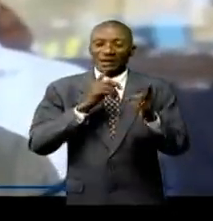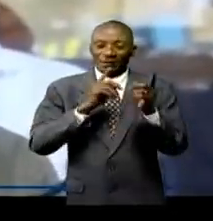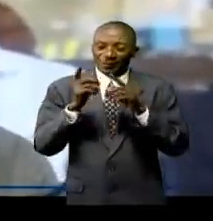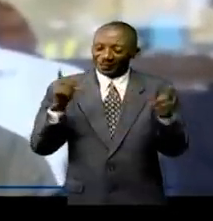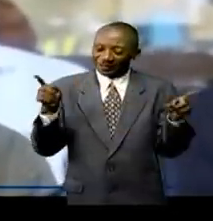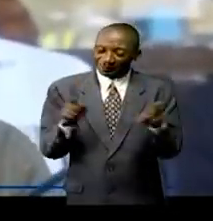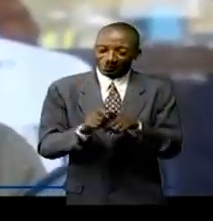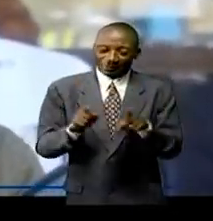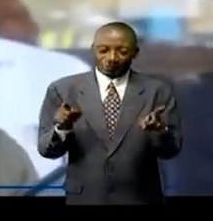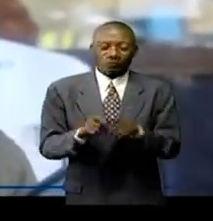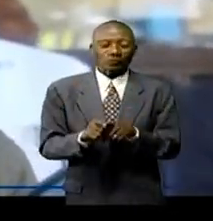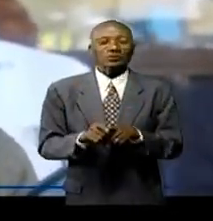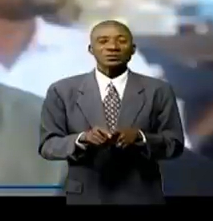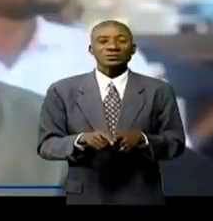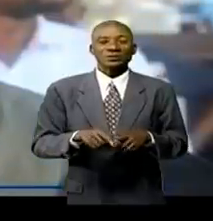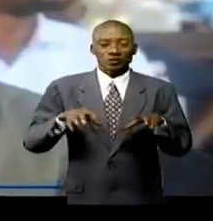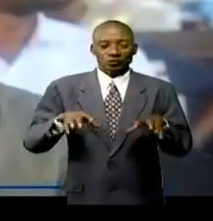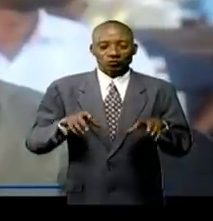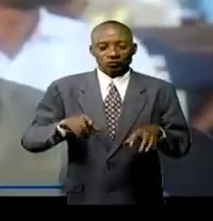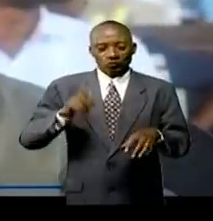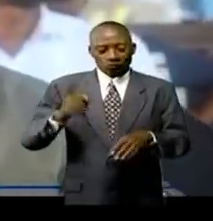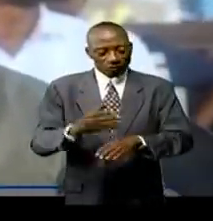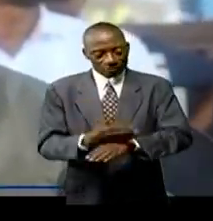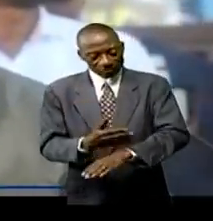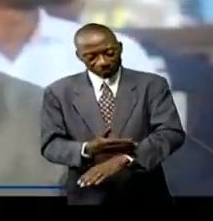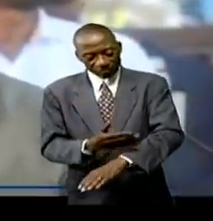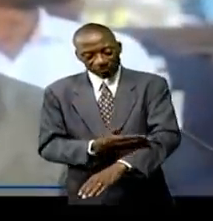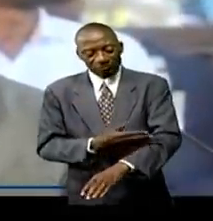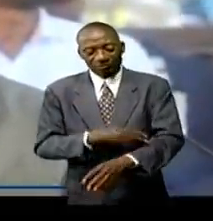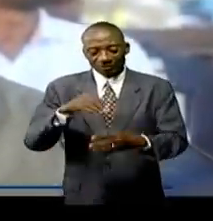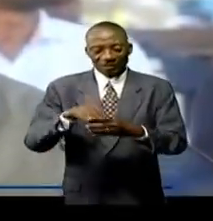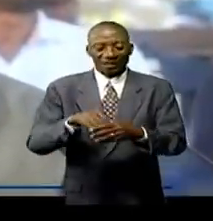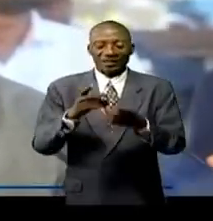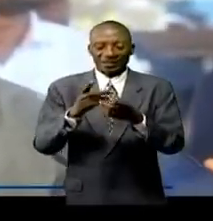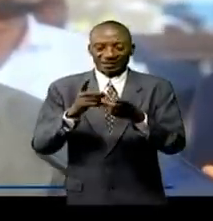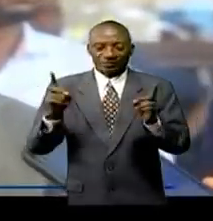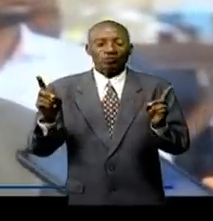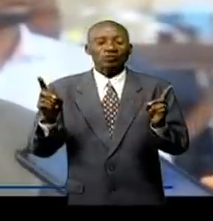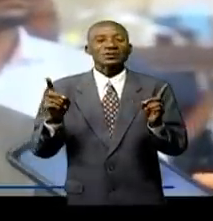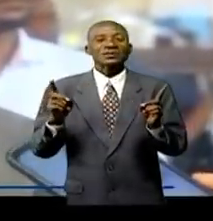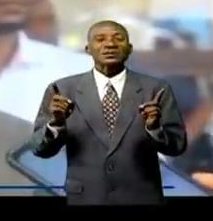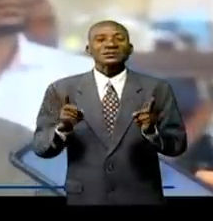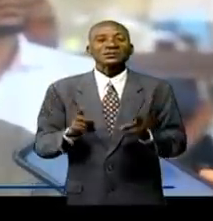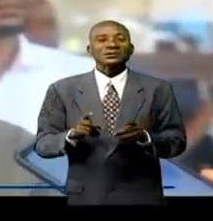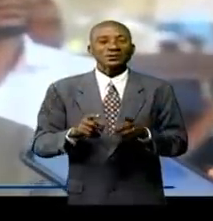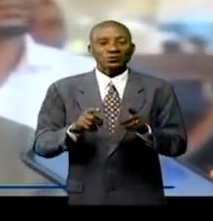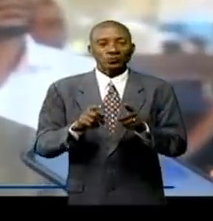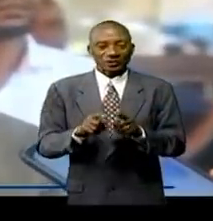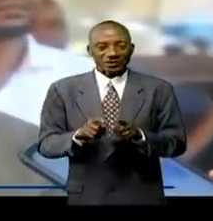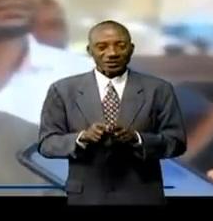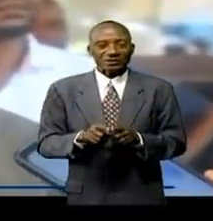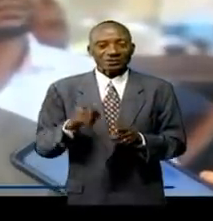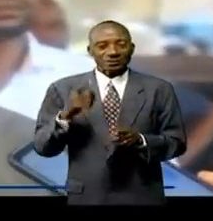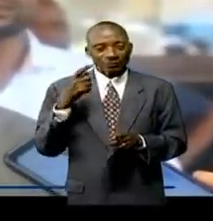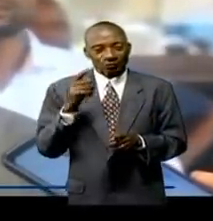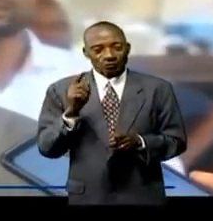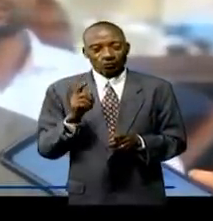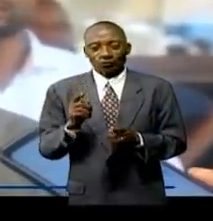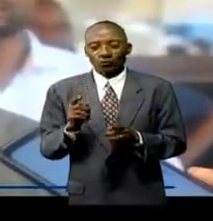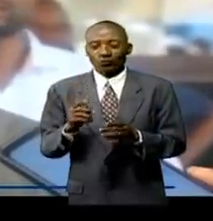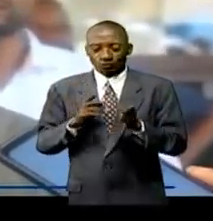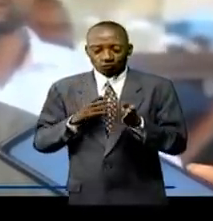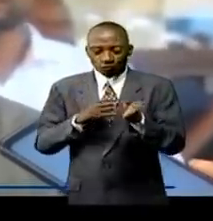voir la RDC prospérer dans le même élan de la démocratie, question de promouvoir et de pérenniser la lutte d'Étienne